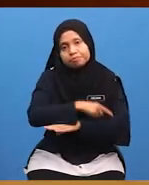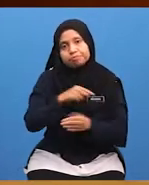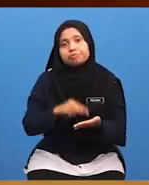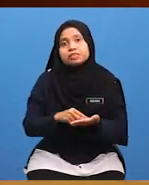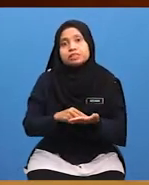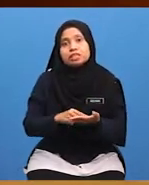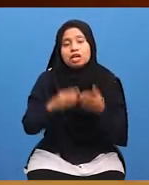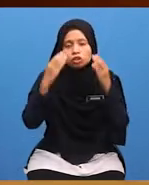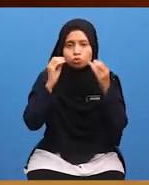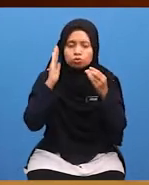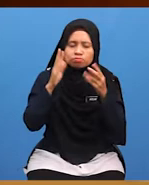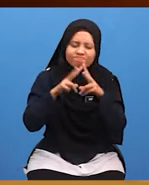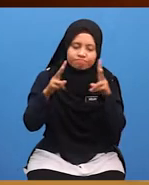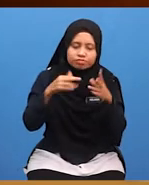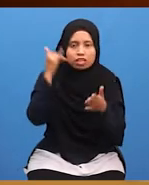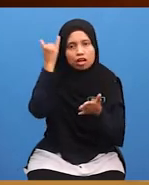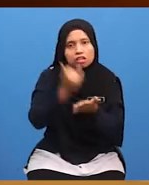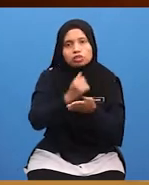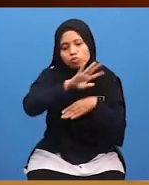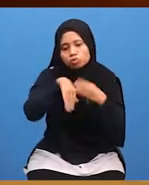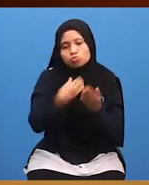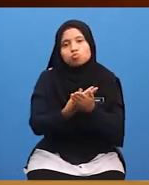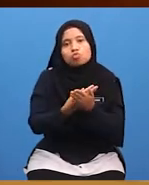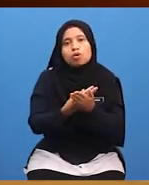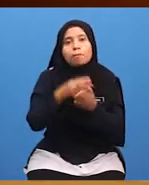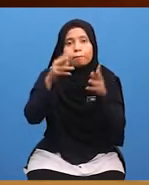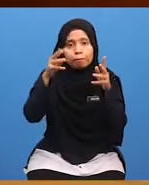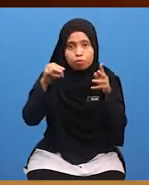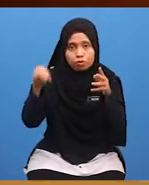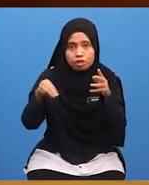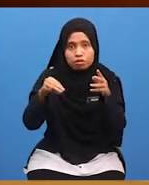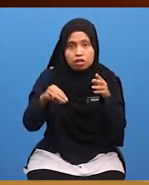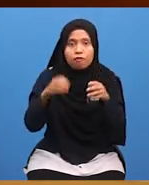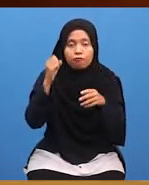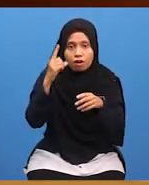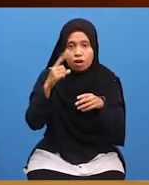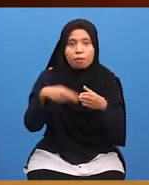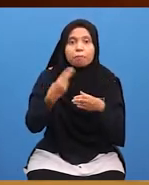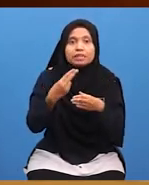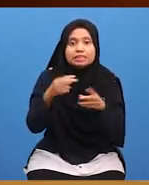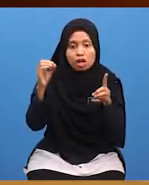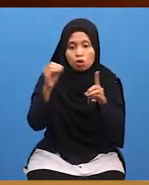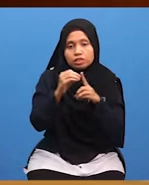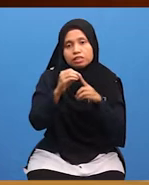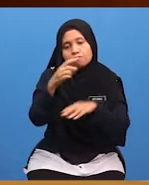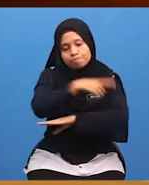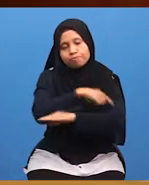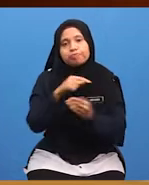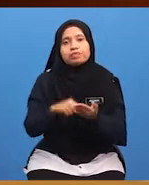ini dan cikgu sangat yakin para pelajar sekalian mampu untuk menguasai hasil objektif pembelajaran kita pada hari